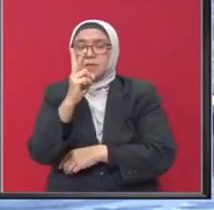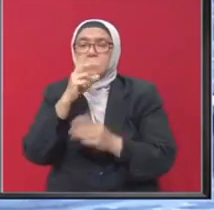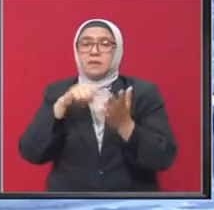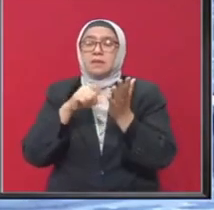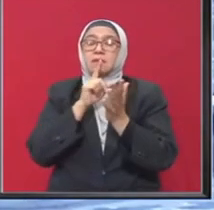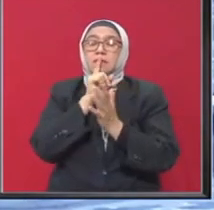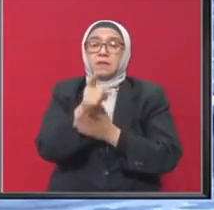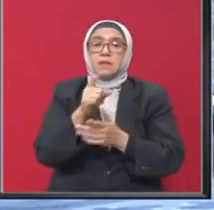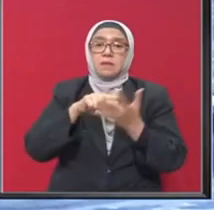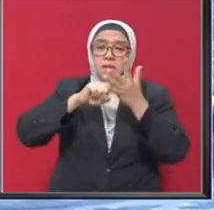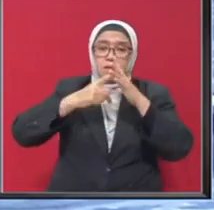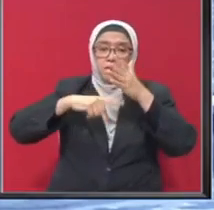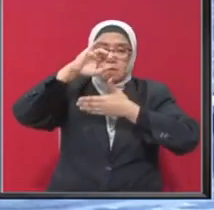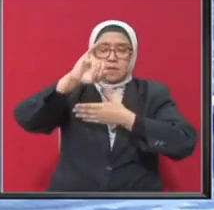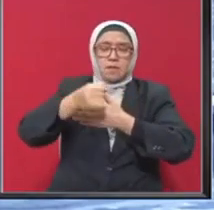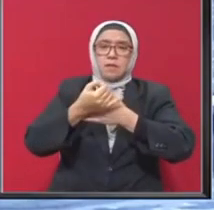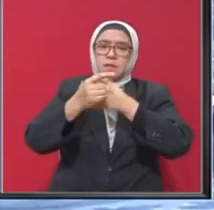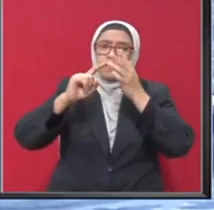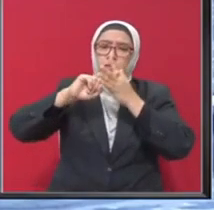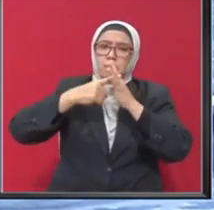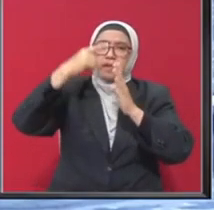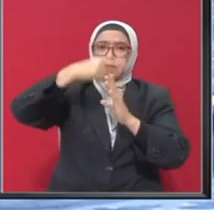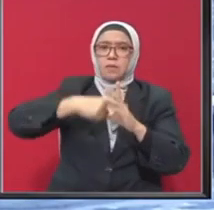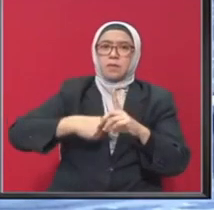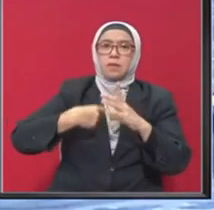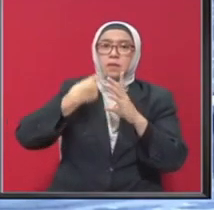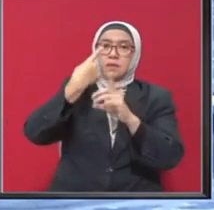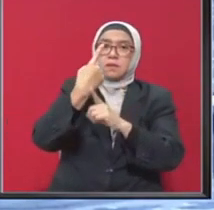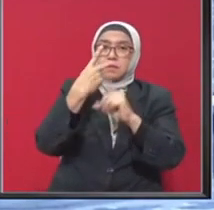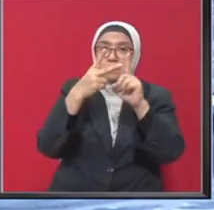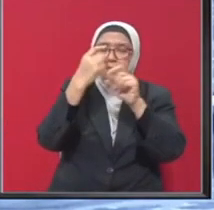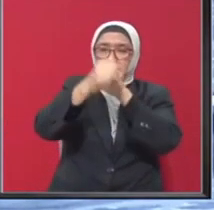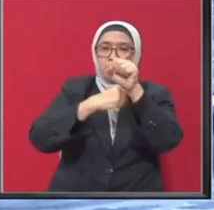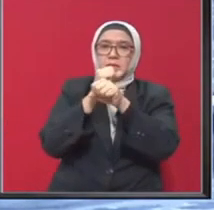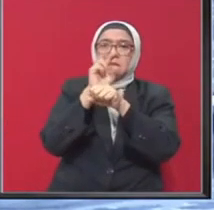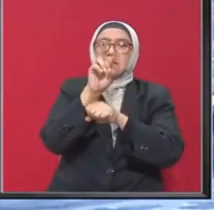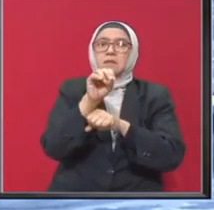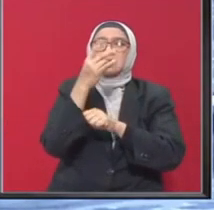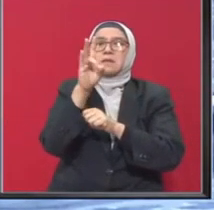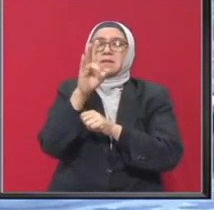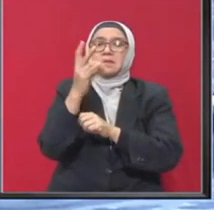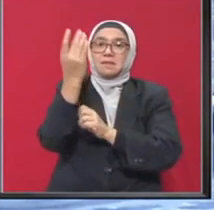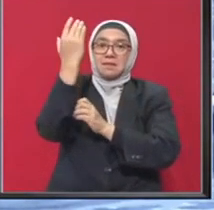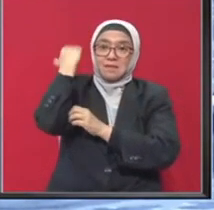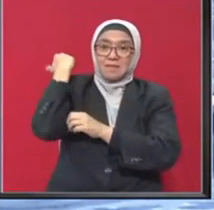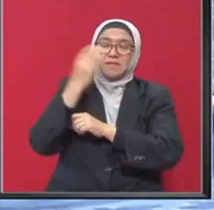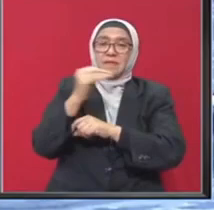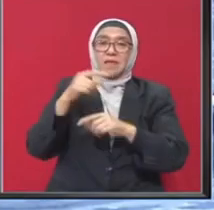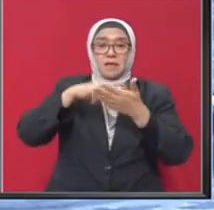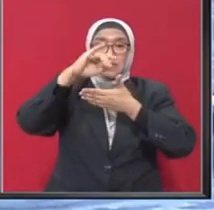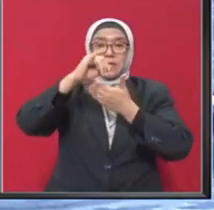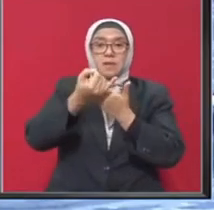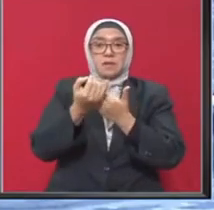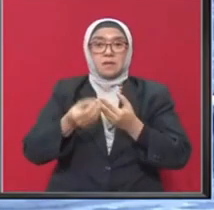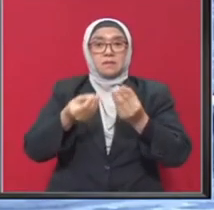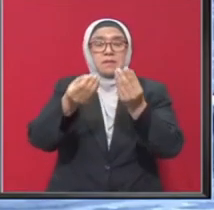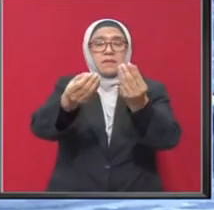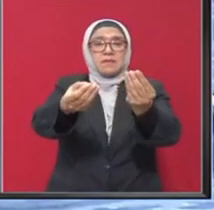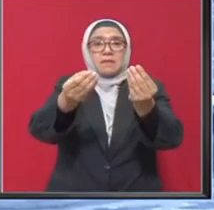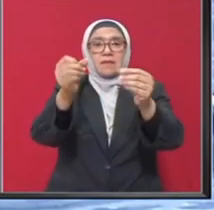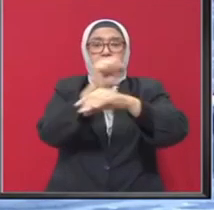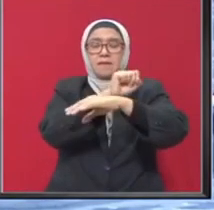2017 lagi yaitu bulan Desember yang mana project ini telah dianugerahkan oleh kerajaan ke Sadiqah daya